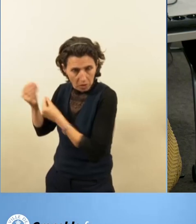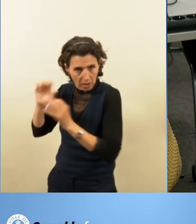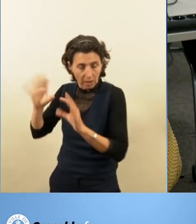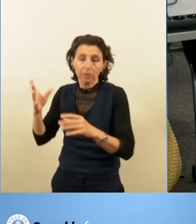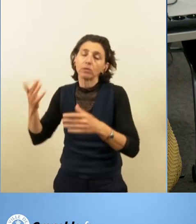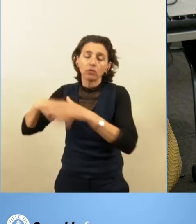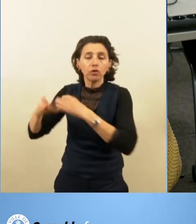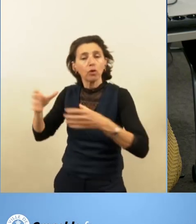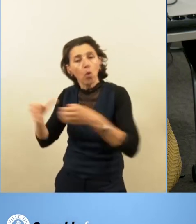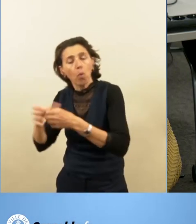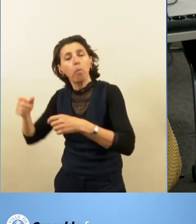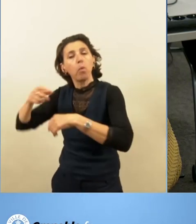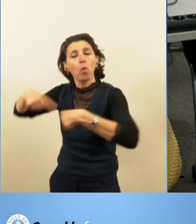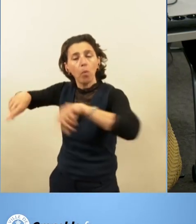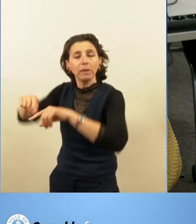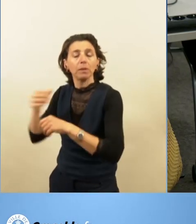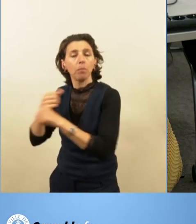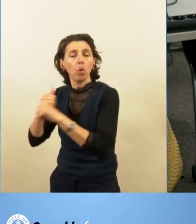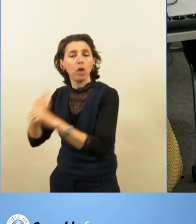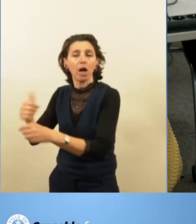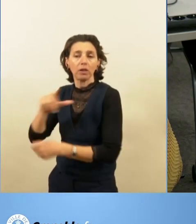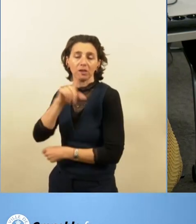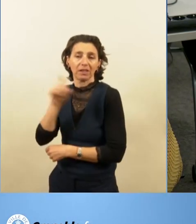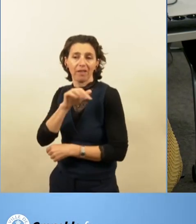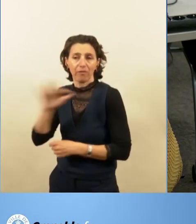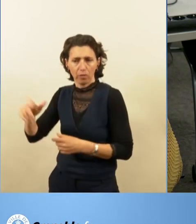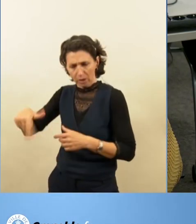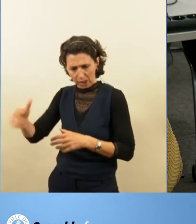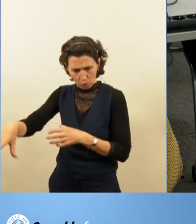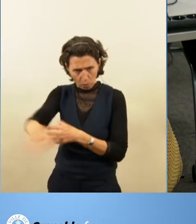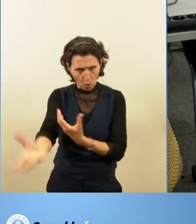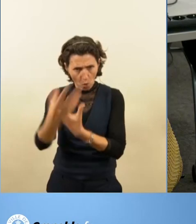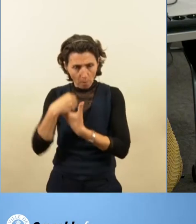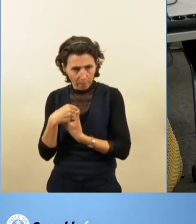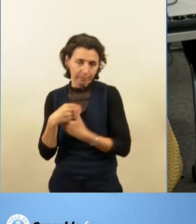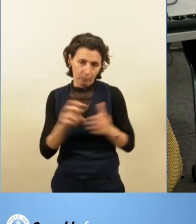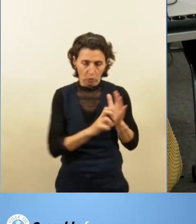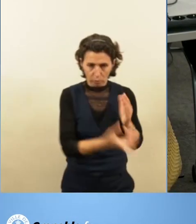de pilotage dédié à la ZFE et réunissant les 13 communes concernées dont la ville de Grenoble